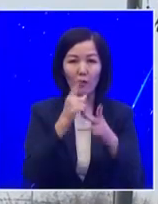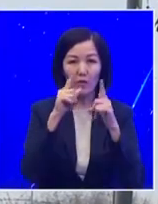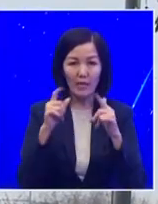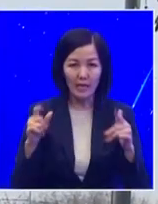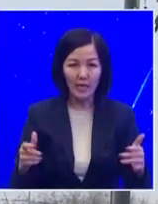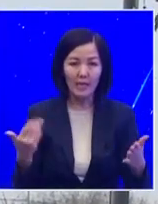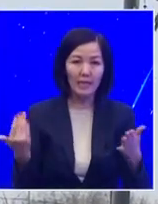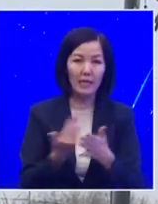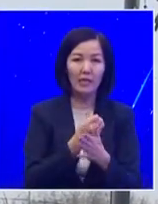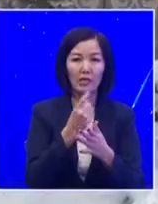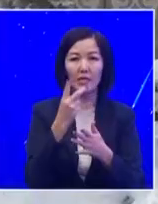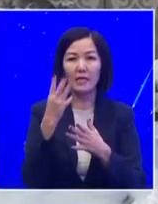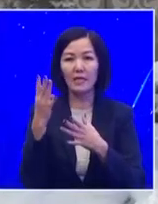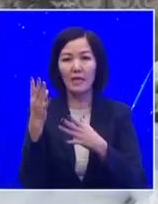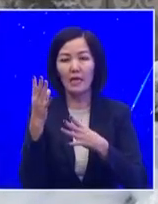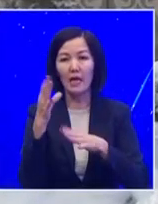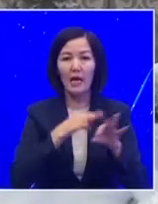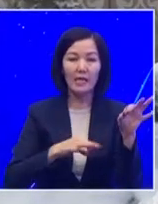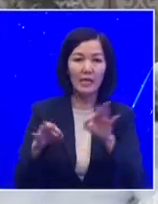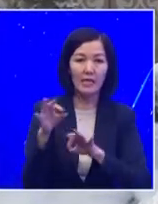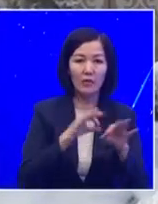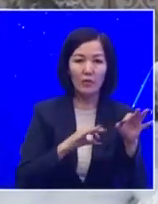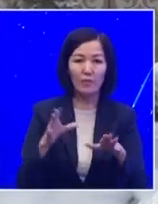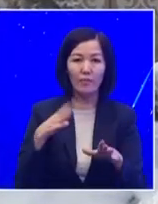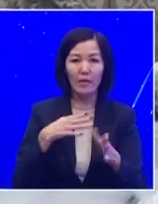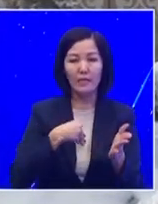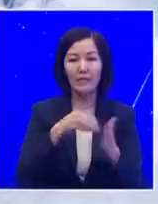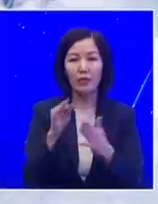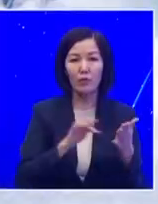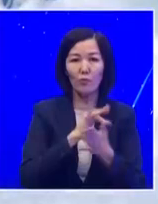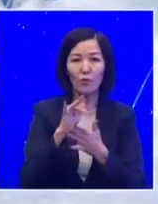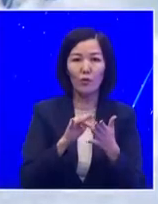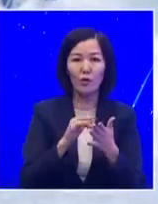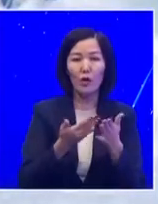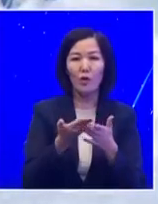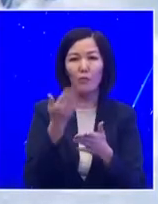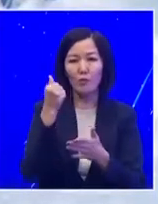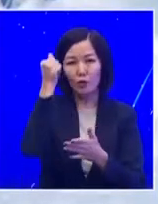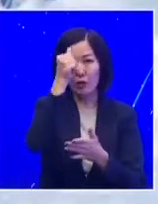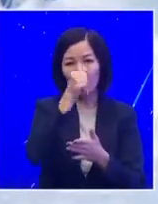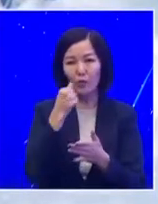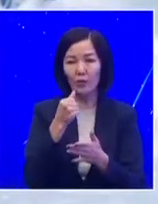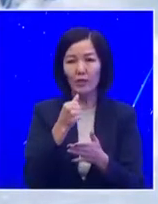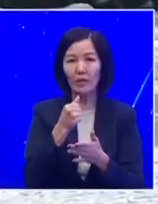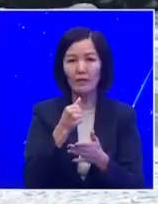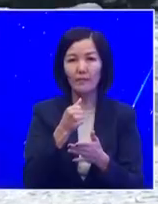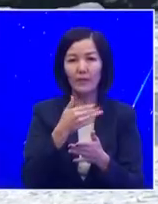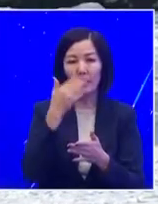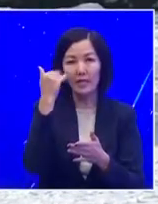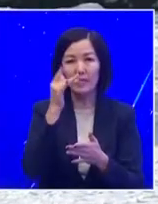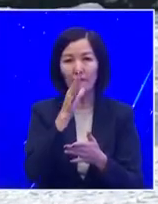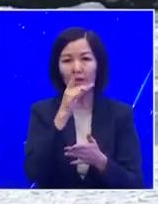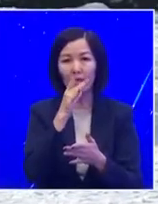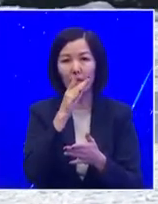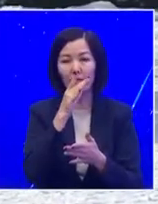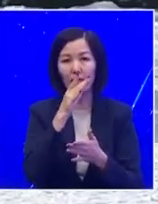новогодние ели, а также некоторые малые архитектурные формы были закуплены городом еще в прошлые годы и в летний период